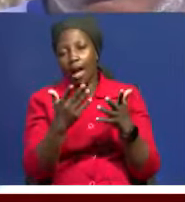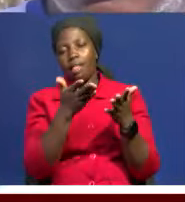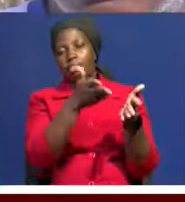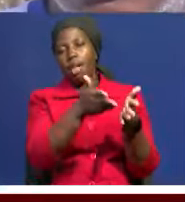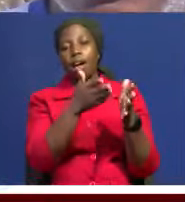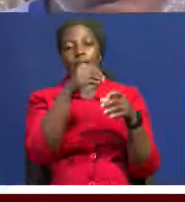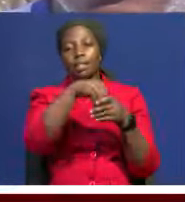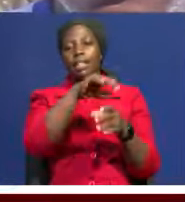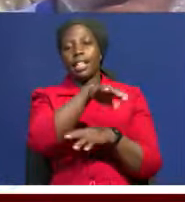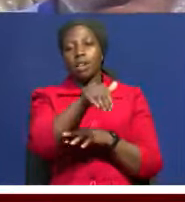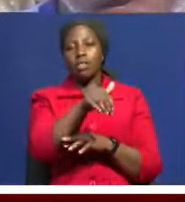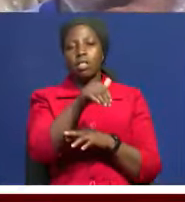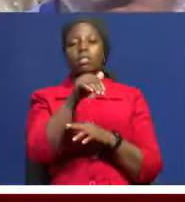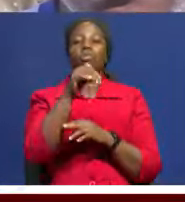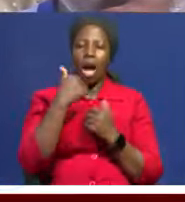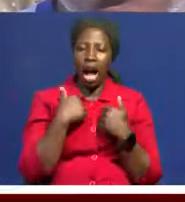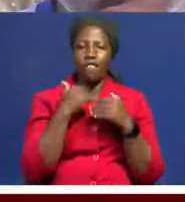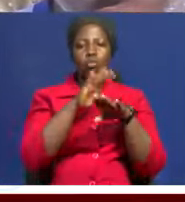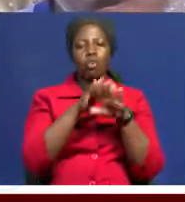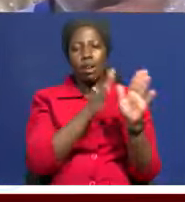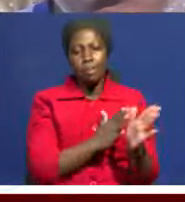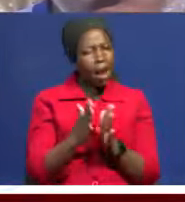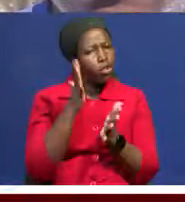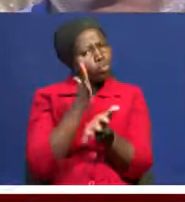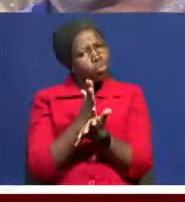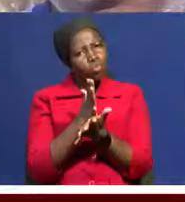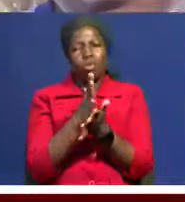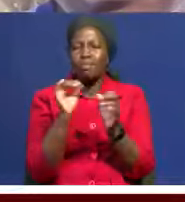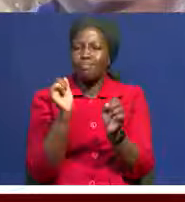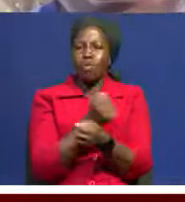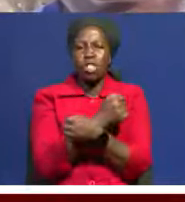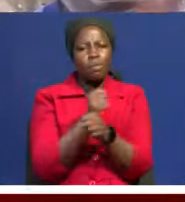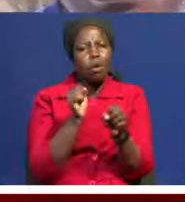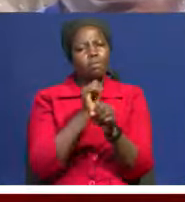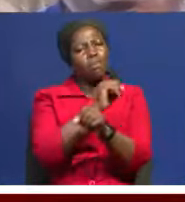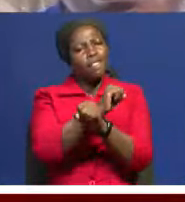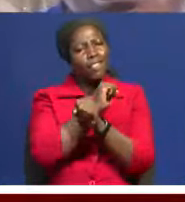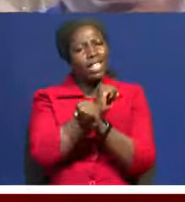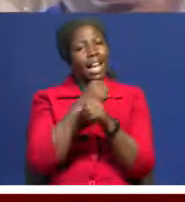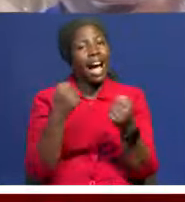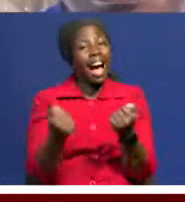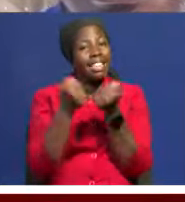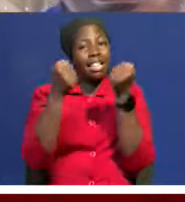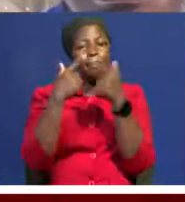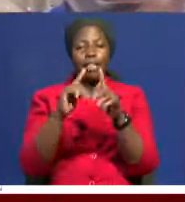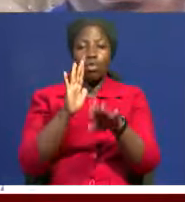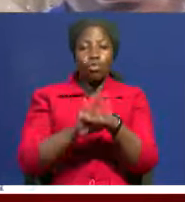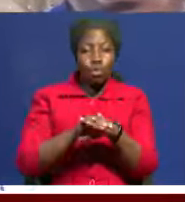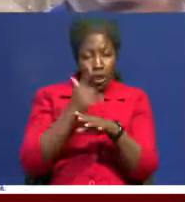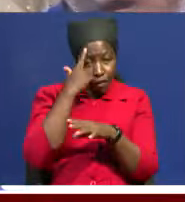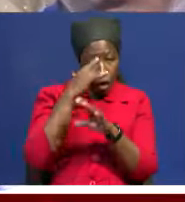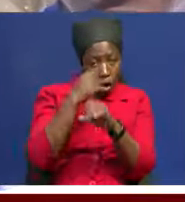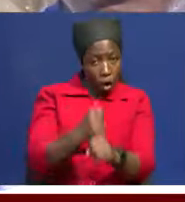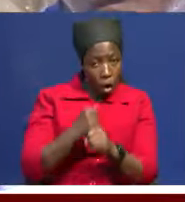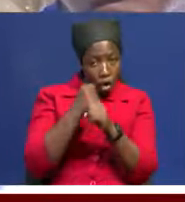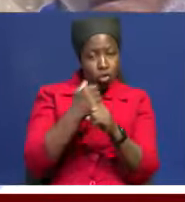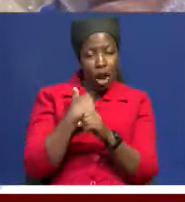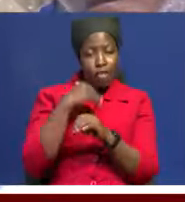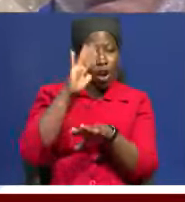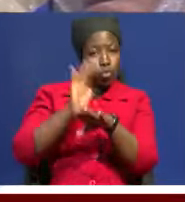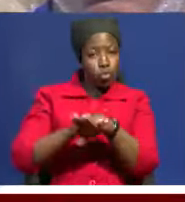kweli aj haina kinga lakini ingu vizu ngong iwe na station nzuri ya kup na mambo mot kwa